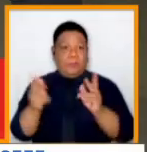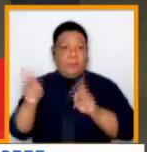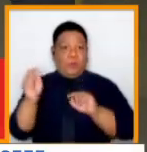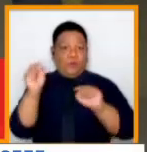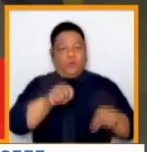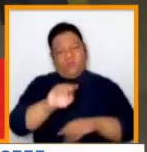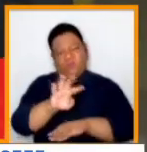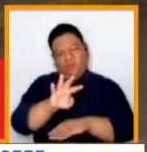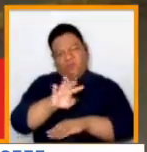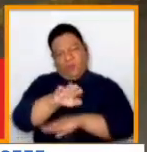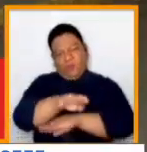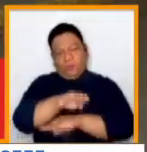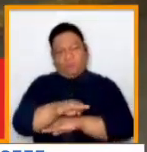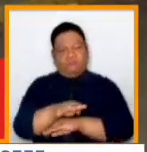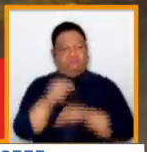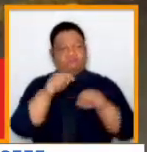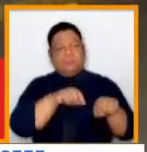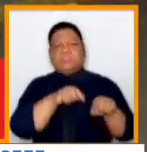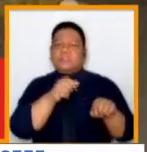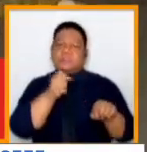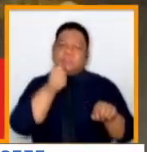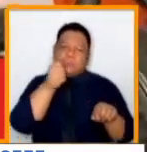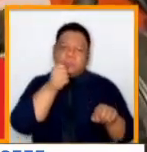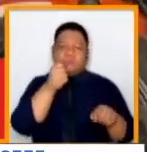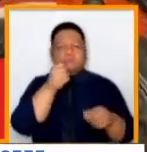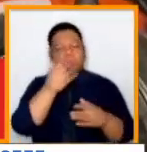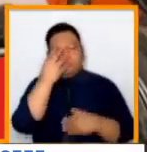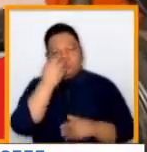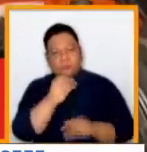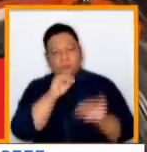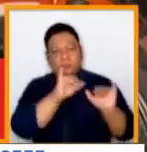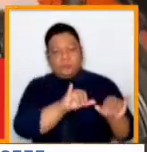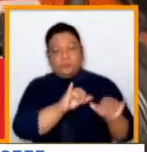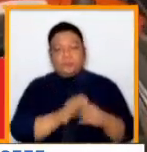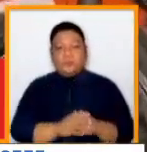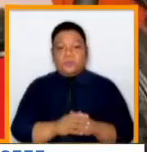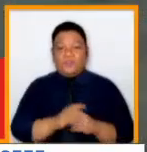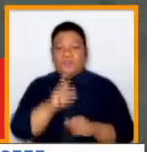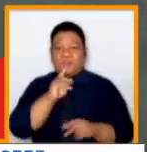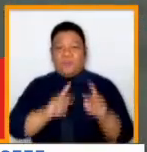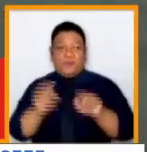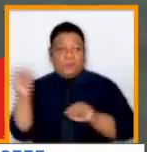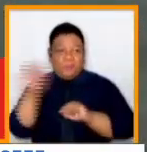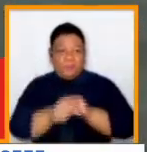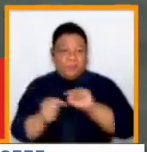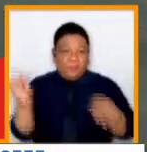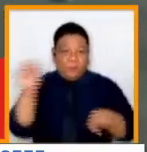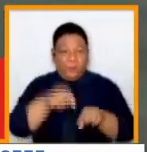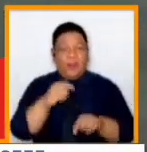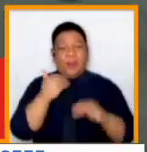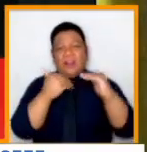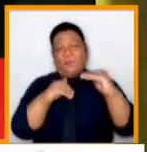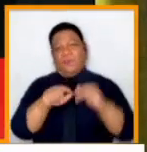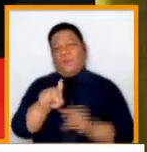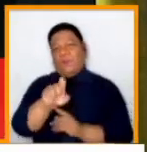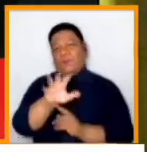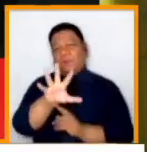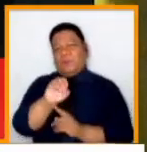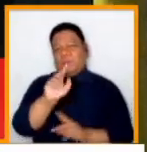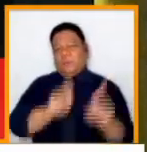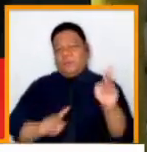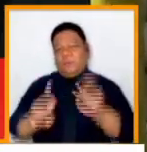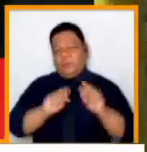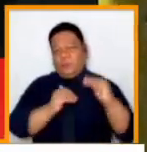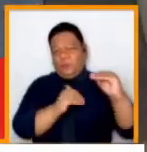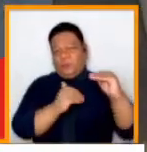natulog. May mga ilang pabalik-balik na dahil 150 lang ang tinatanggap na mga walk-in sa mall. Pero umaasa sila makakasama na ngayong